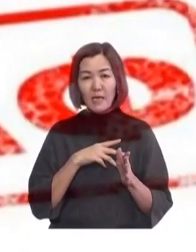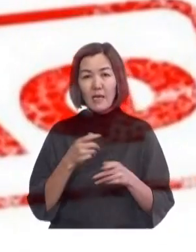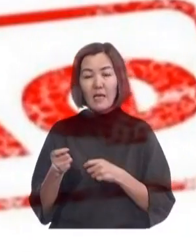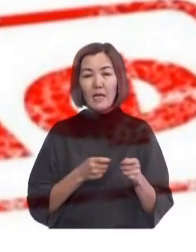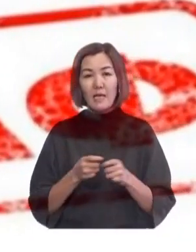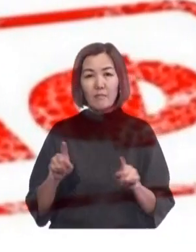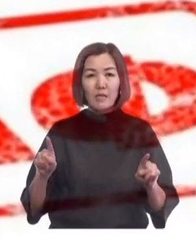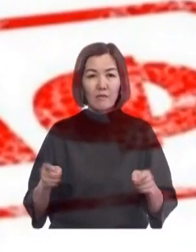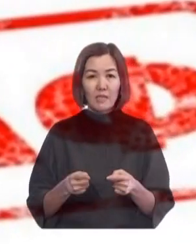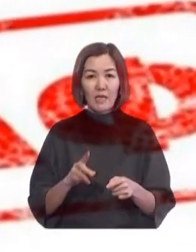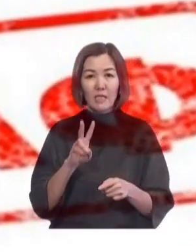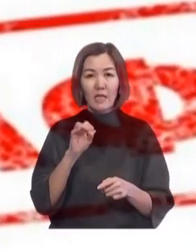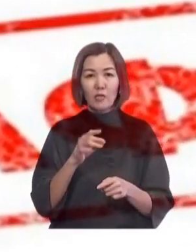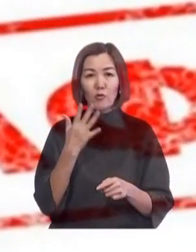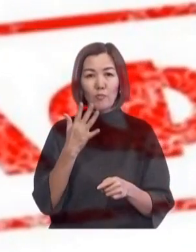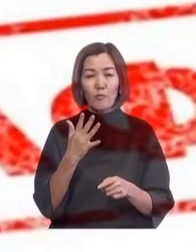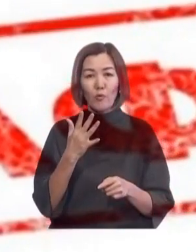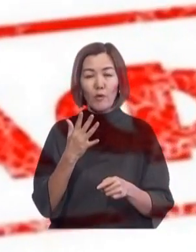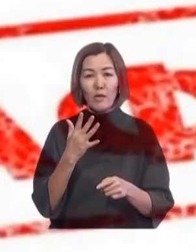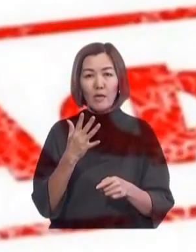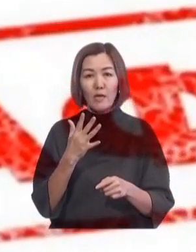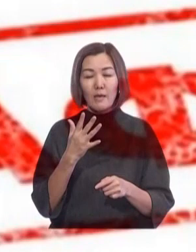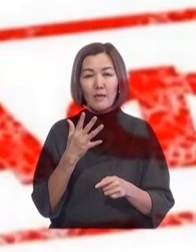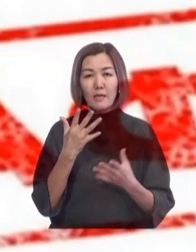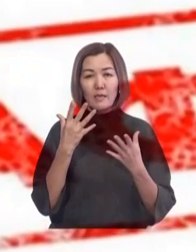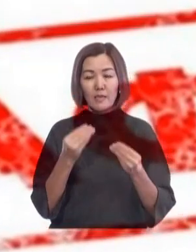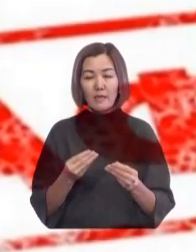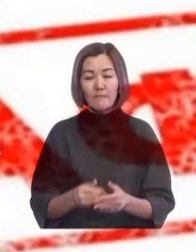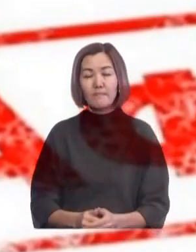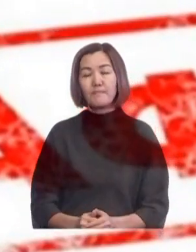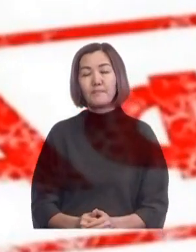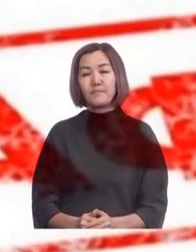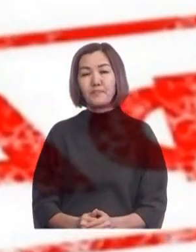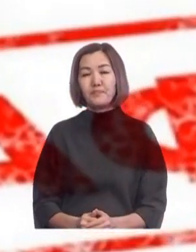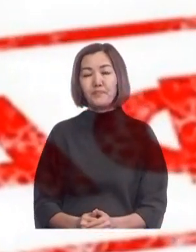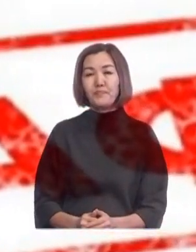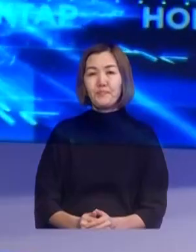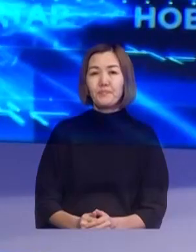36 920 тенге, либо административный арест на срок до 5 суток.